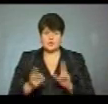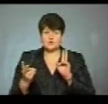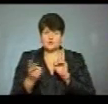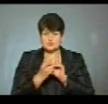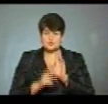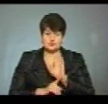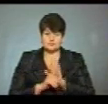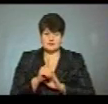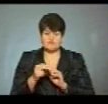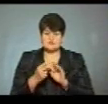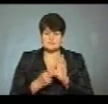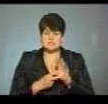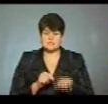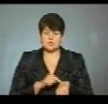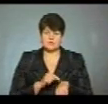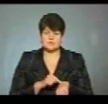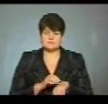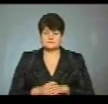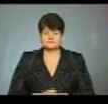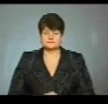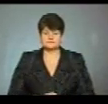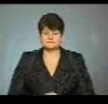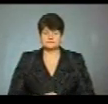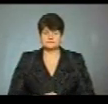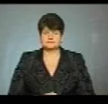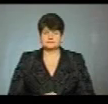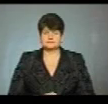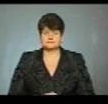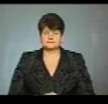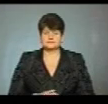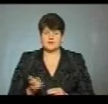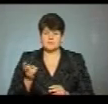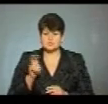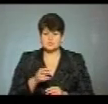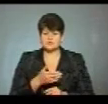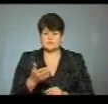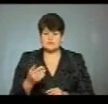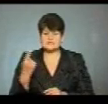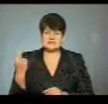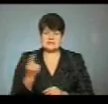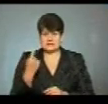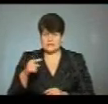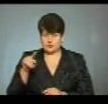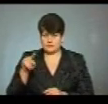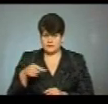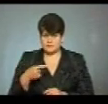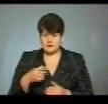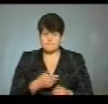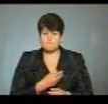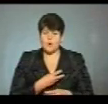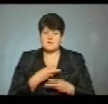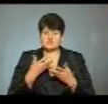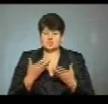Зустріч розпочалася о 17-й годині. Прийшли до вас з єдиною вимогою і таким